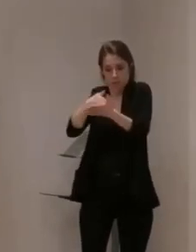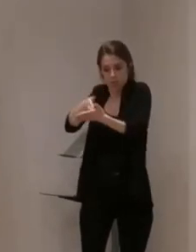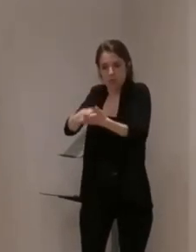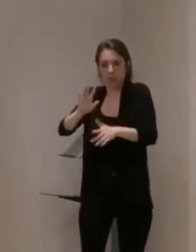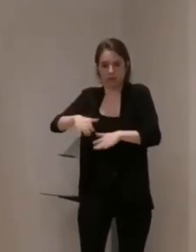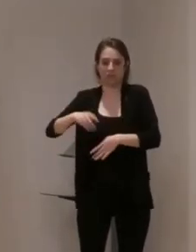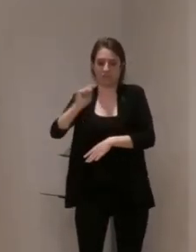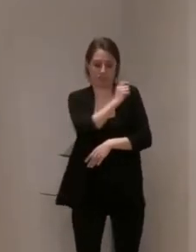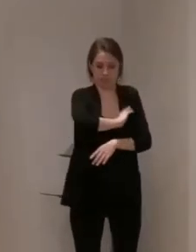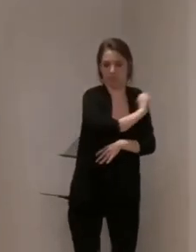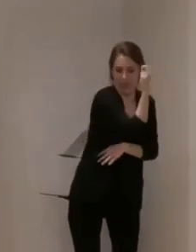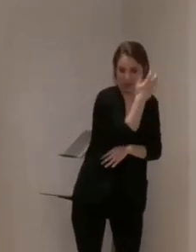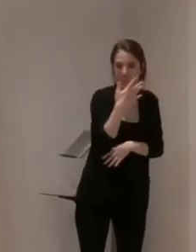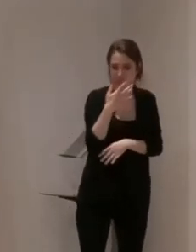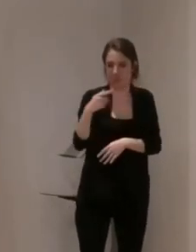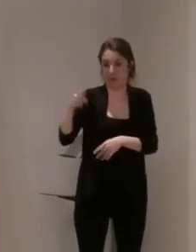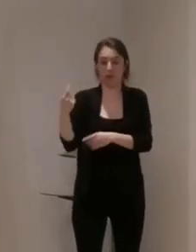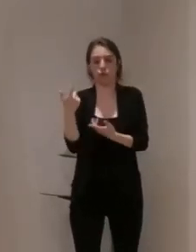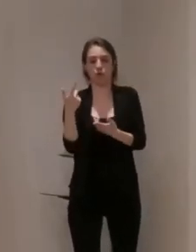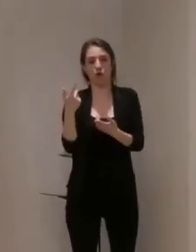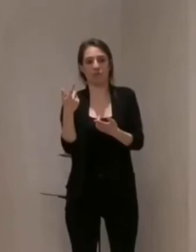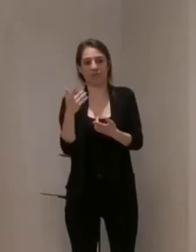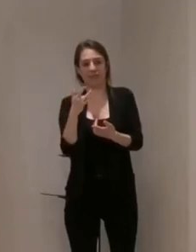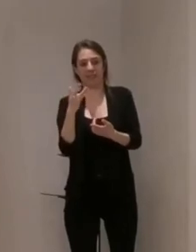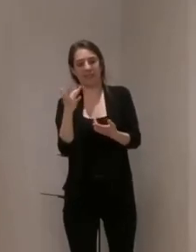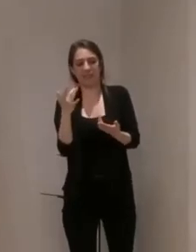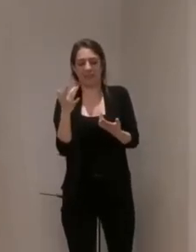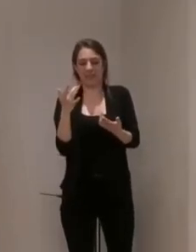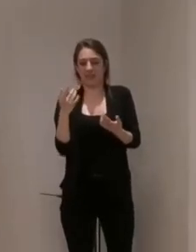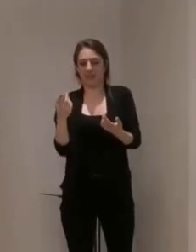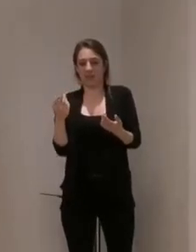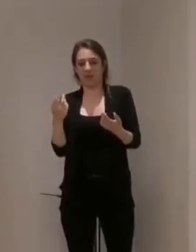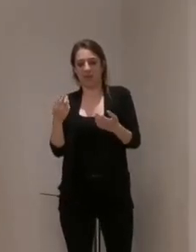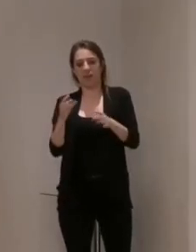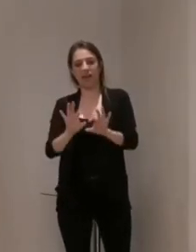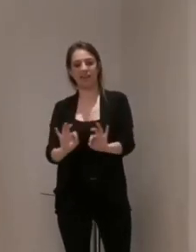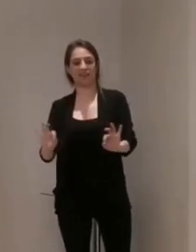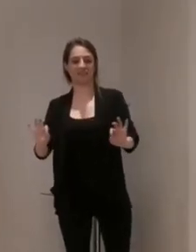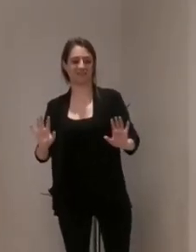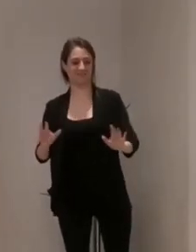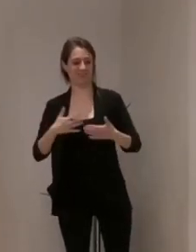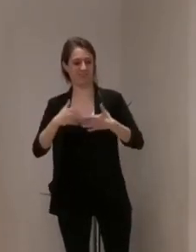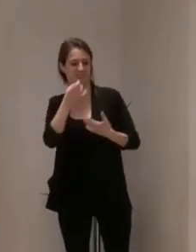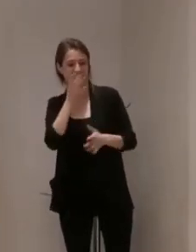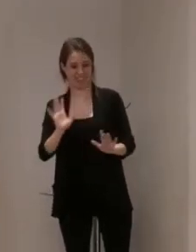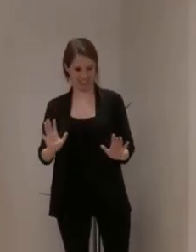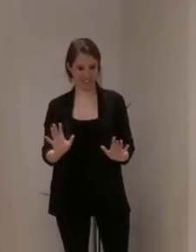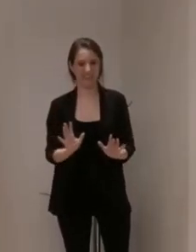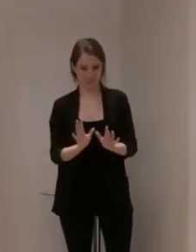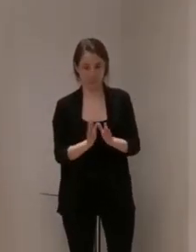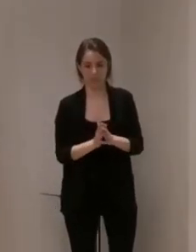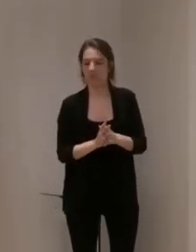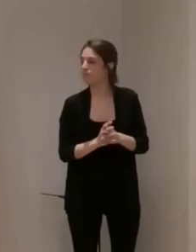o vaja, no ens podem quedar a casa amb res. És a dir, allò que deia allà que no s'han de baratir